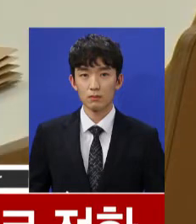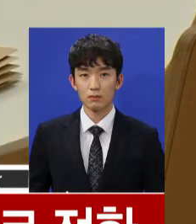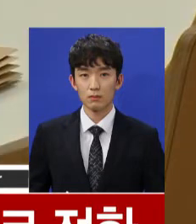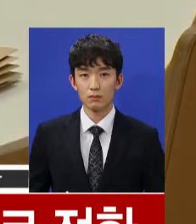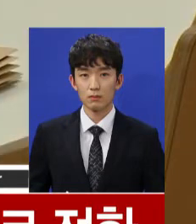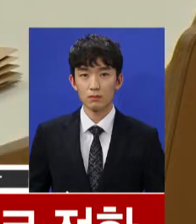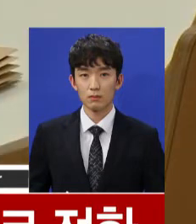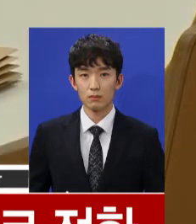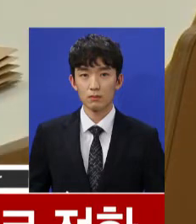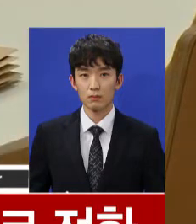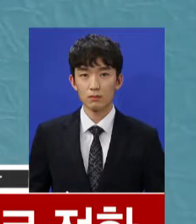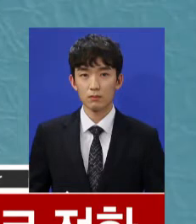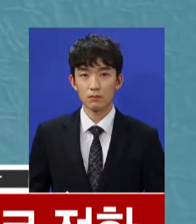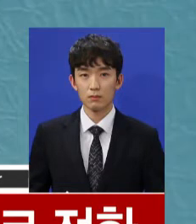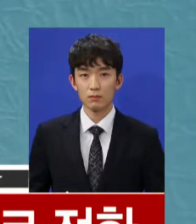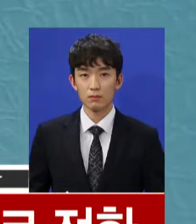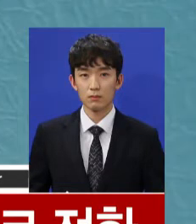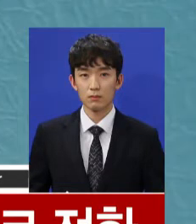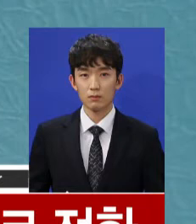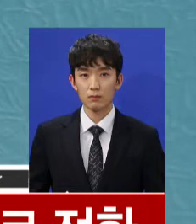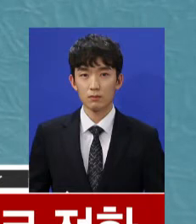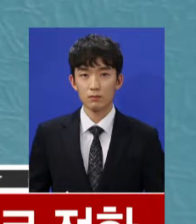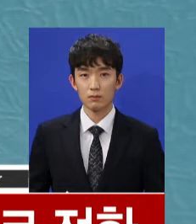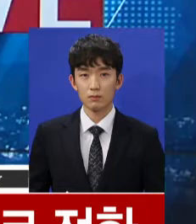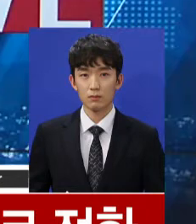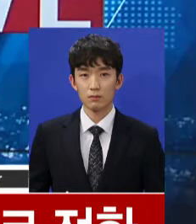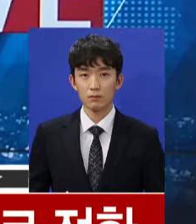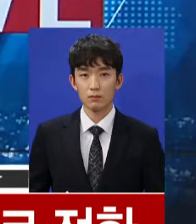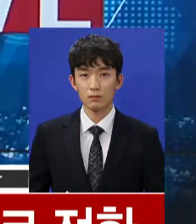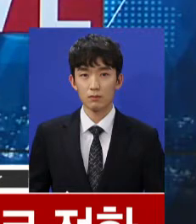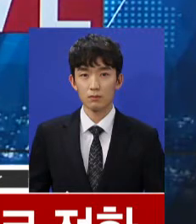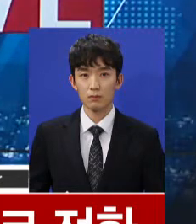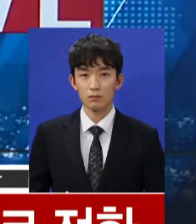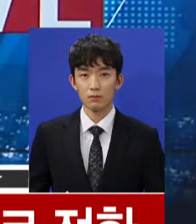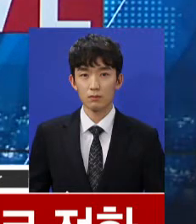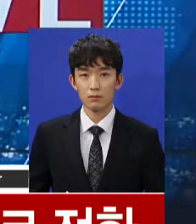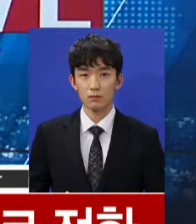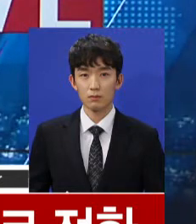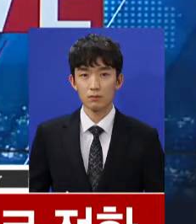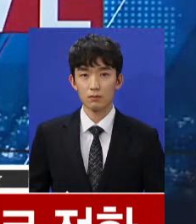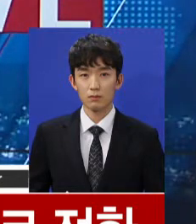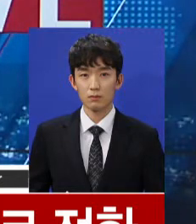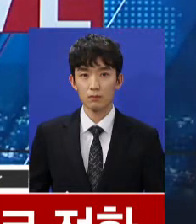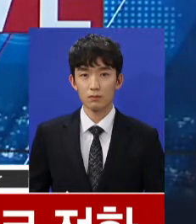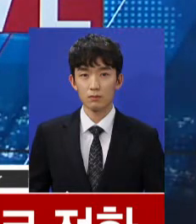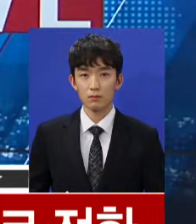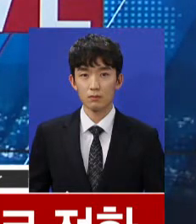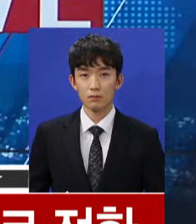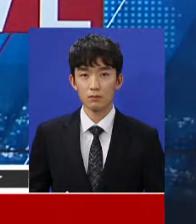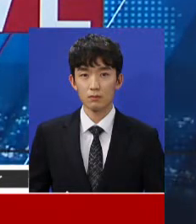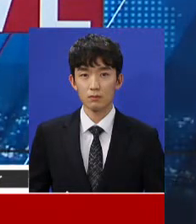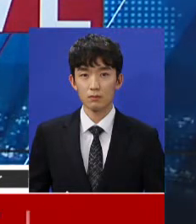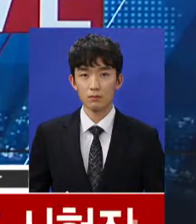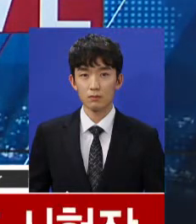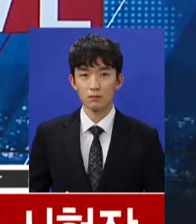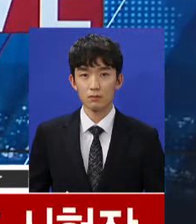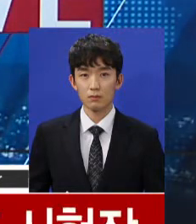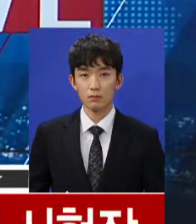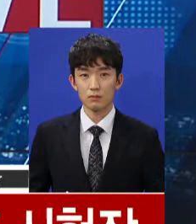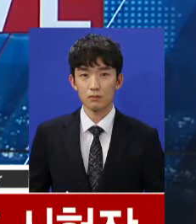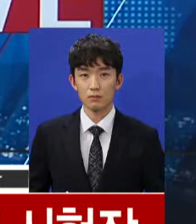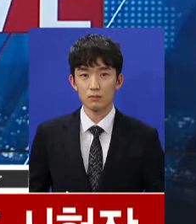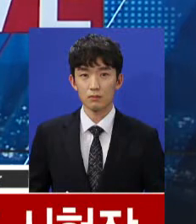전용 고사실에서 시험을 치를 예정입니다. 네. 그런데 수능이 한 달도 남지 않았는데 오늘 확진자가 다시 100명을